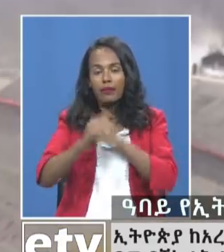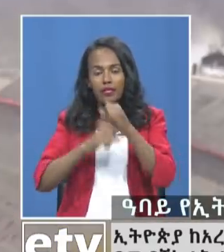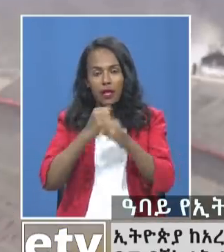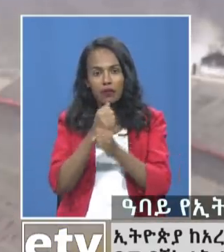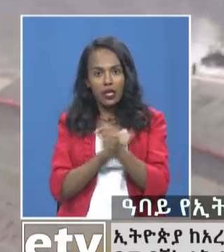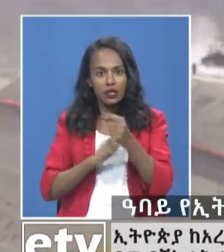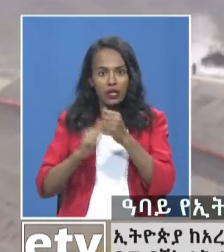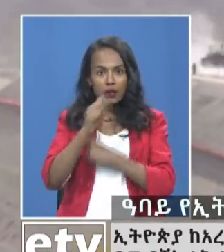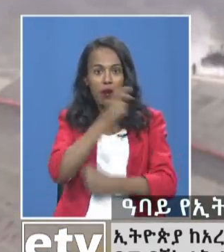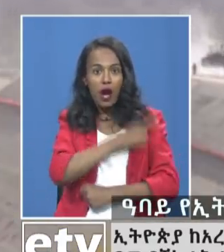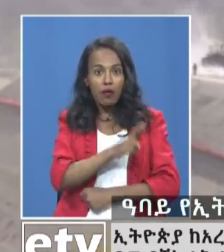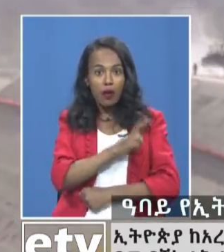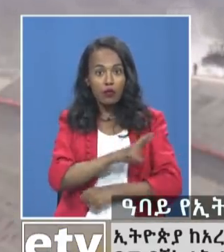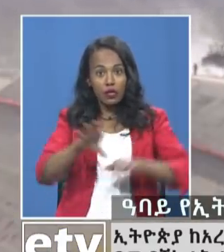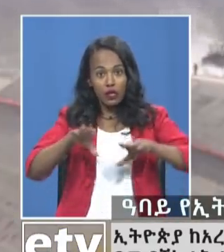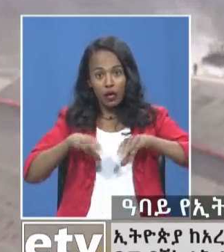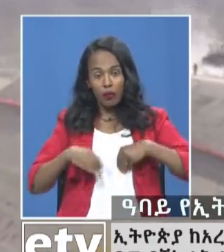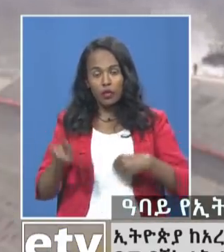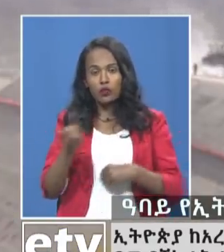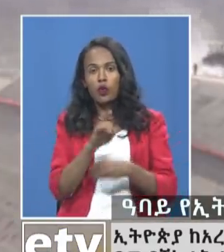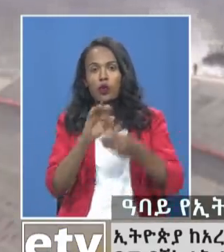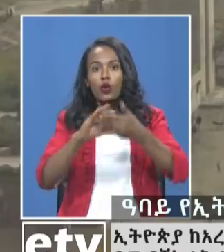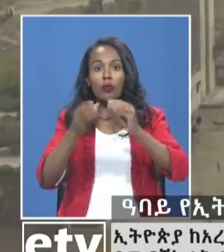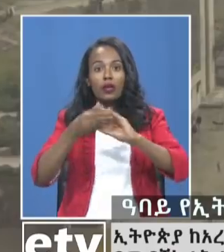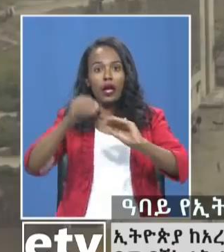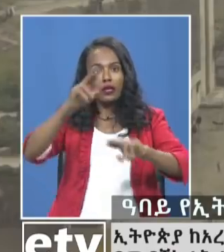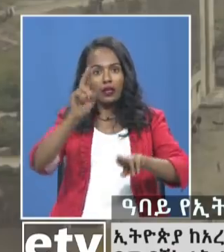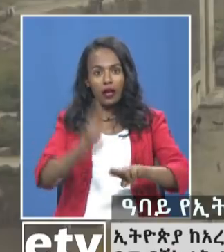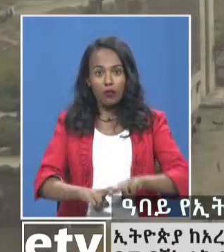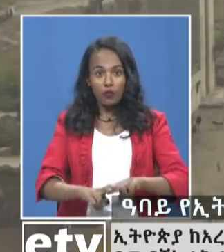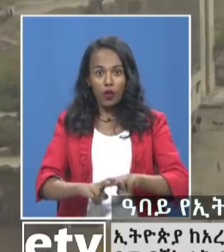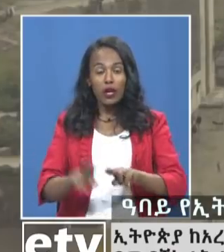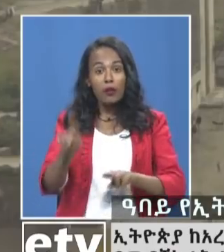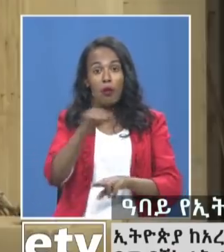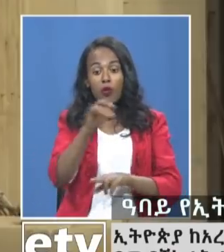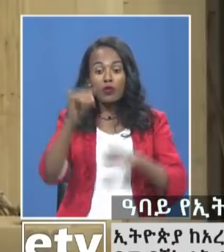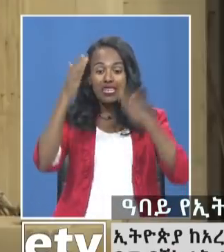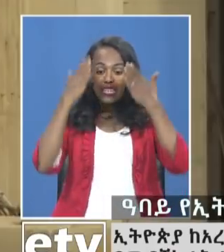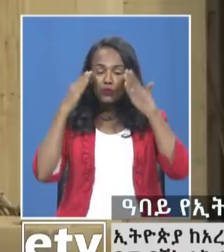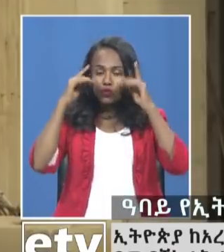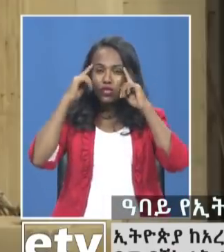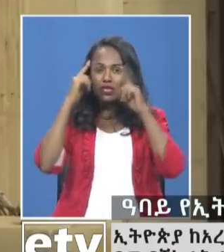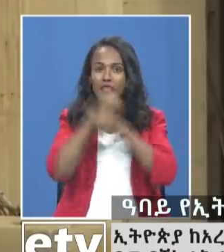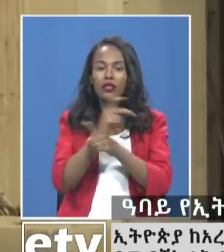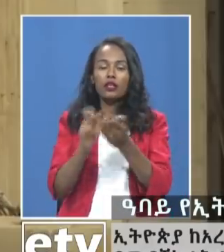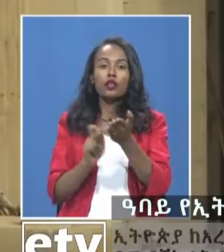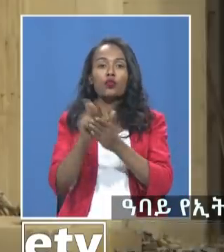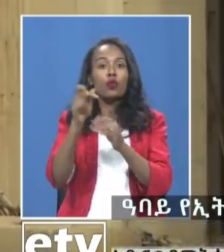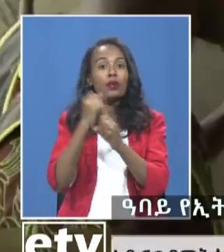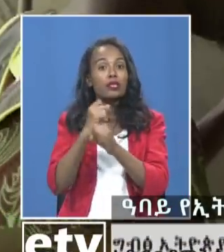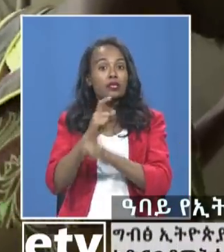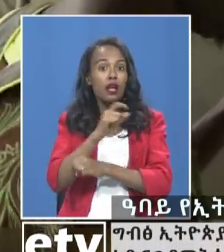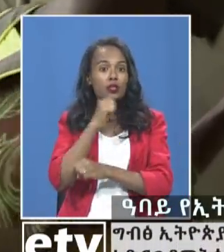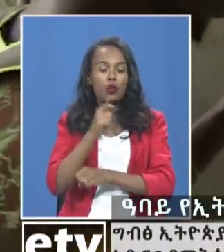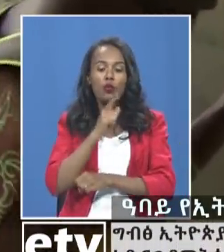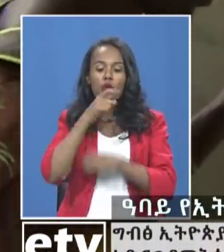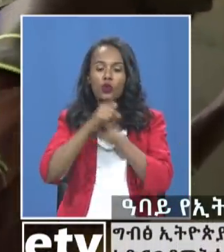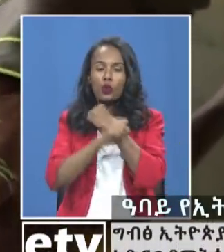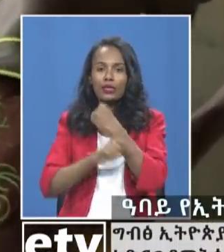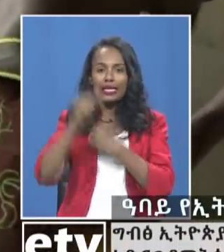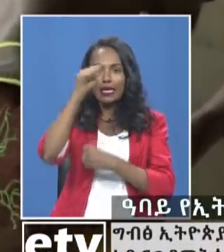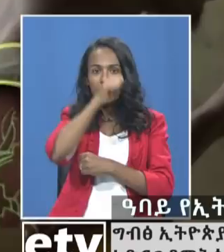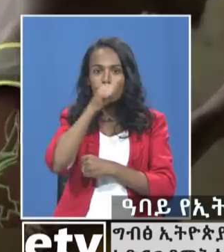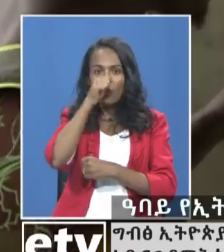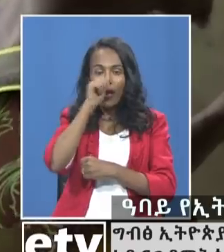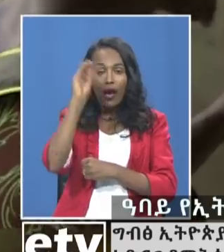ቀድማ ሃይማኖቱን የተቀበለች መሆኑን በታሪክ ተቀምጧል። በመሆኑም እንደ ግብጾች የተሳሳተ የዲፕሎማሲ ስራ ሳይሆን በእውነታው መሰረት